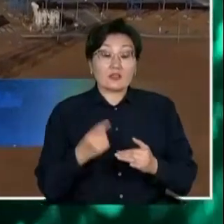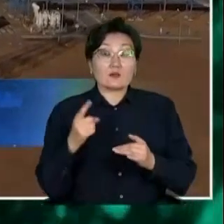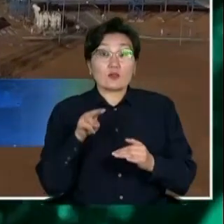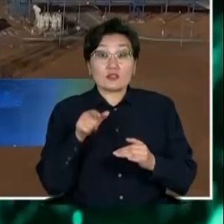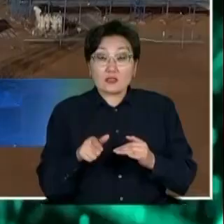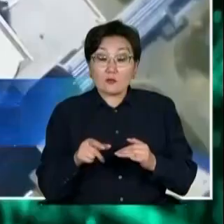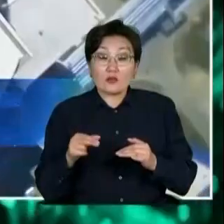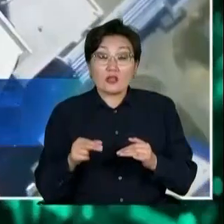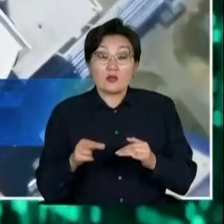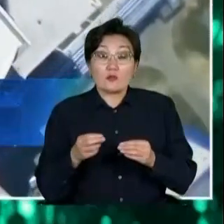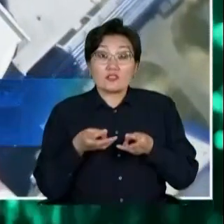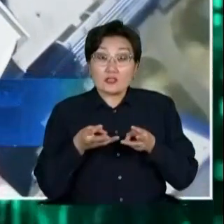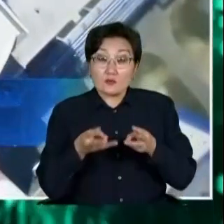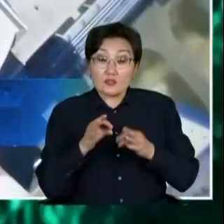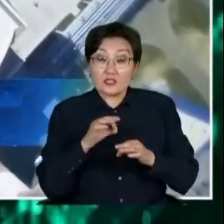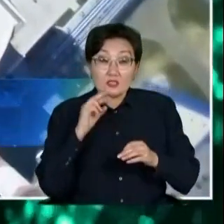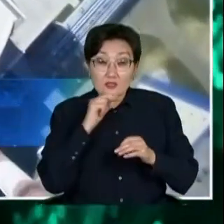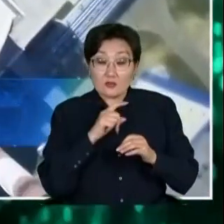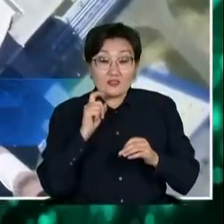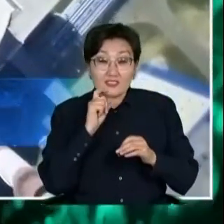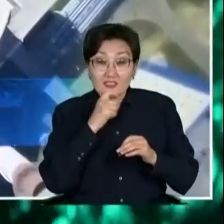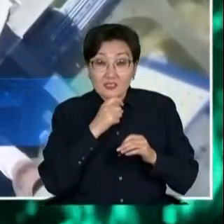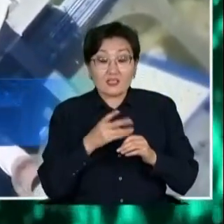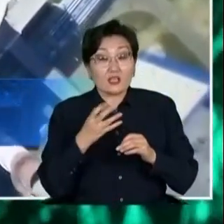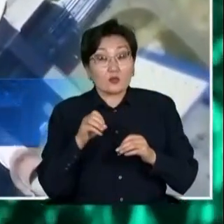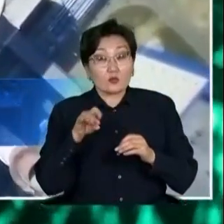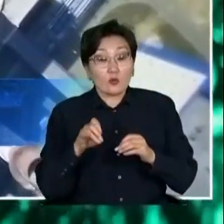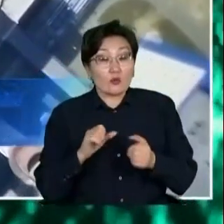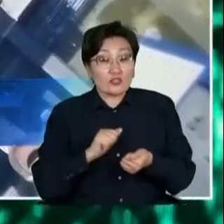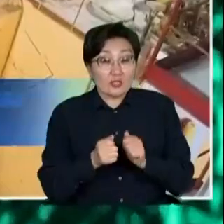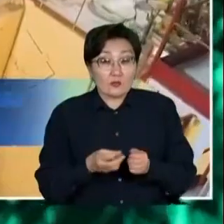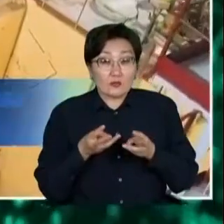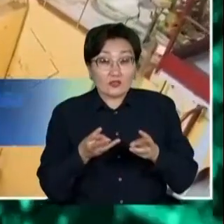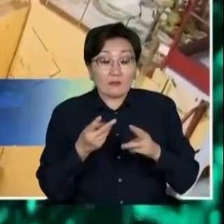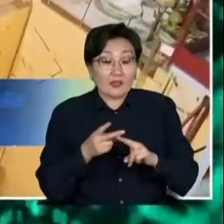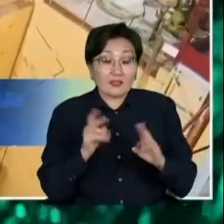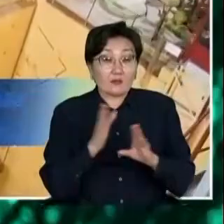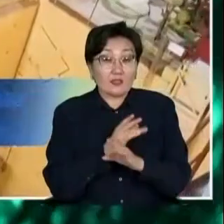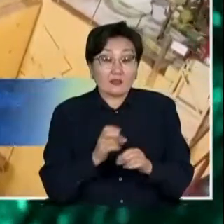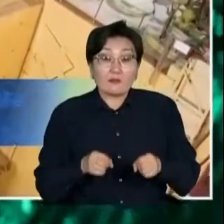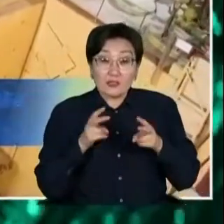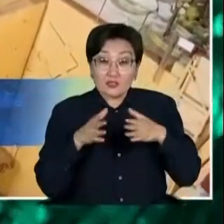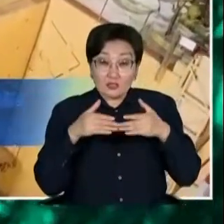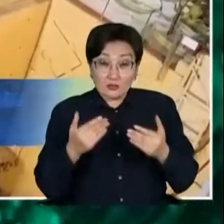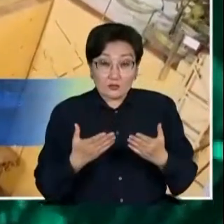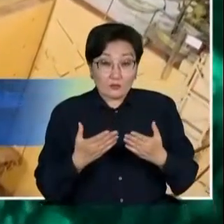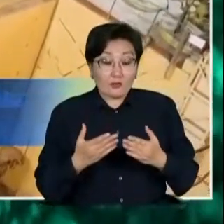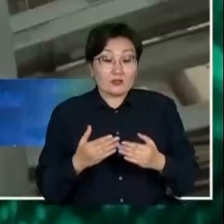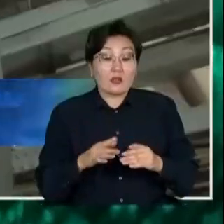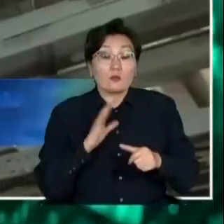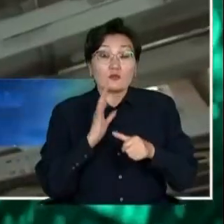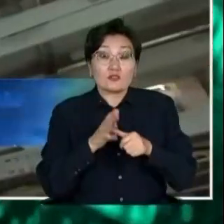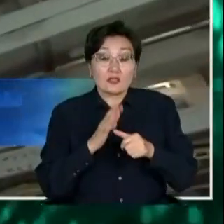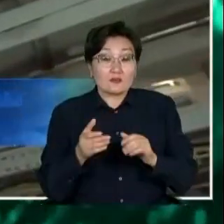1 килограмм ядерного топлива экономит 400 тонн угля, при этом не загрязняет окружающую среду. Специалисты считают, что ветряные станции